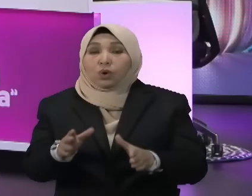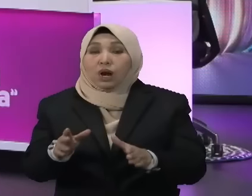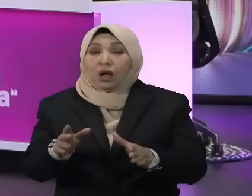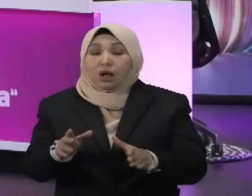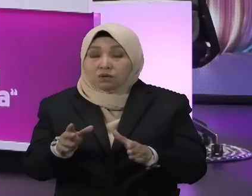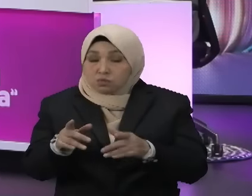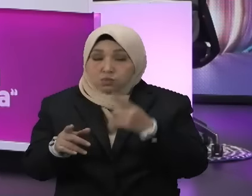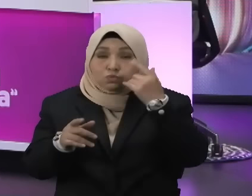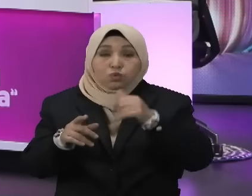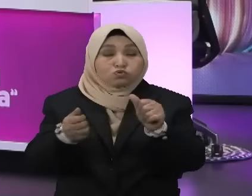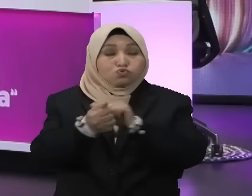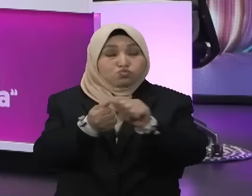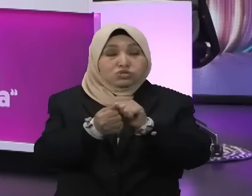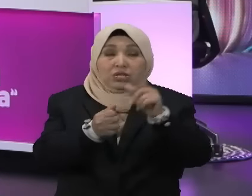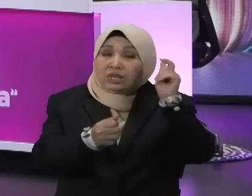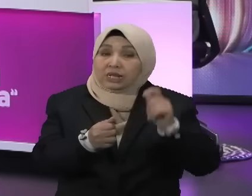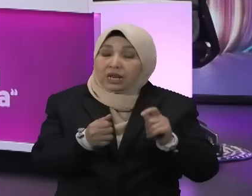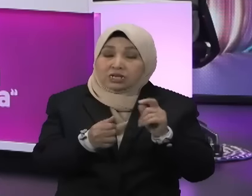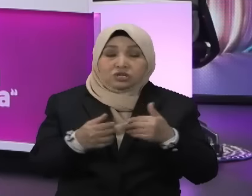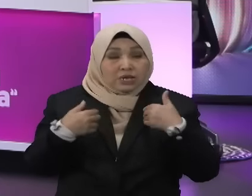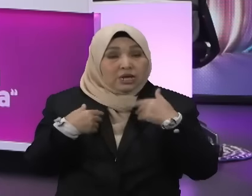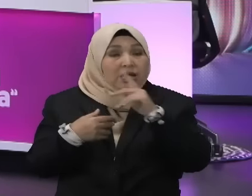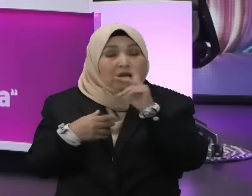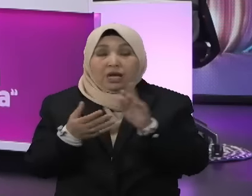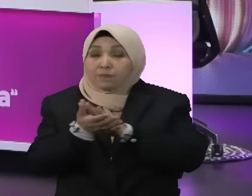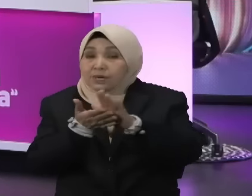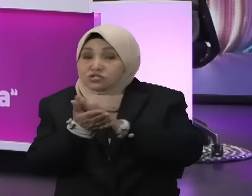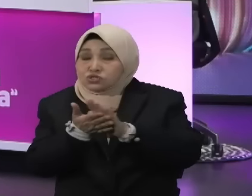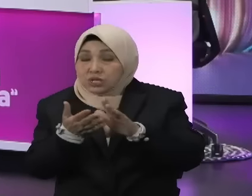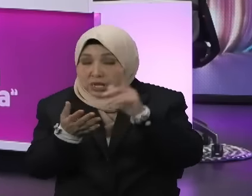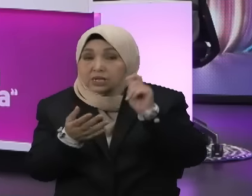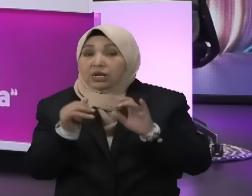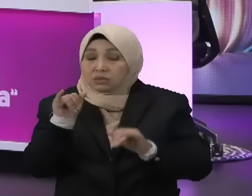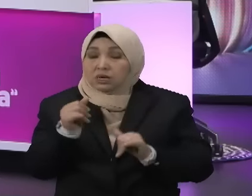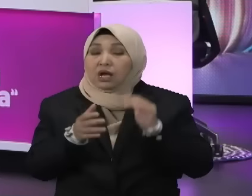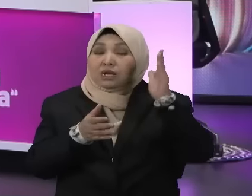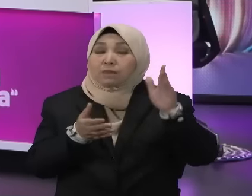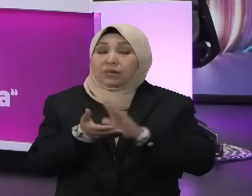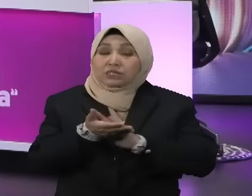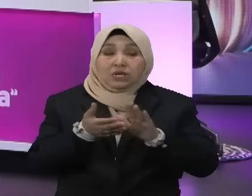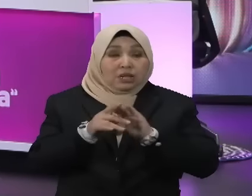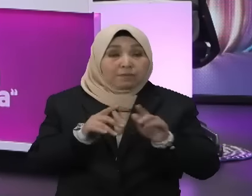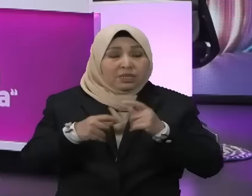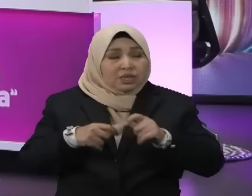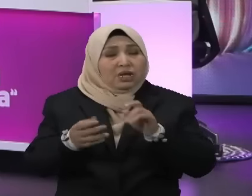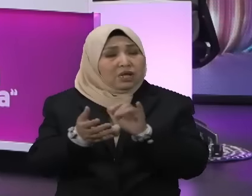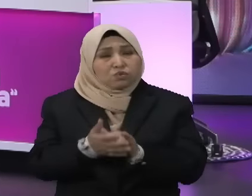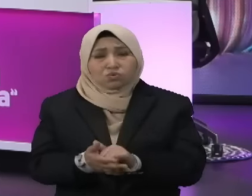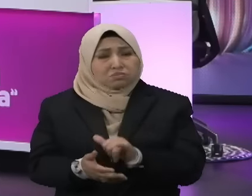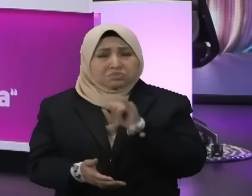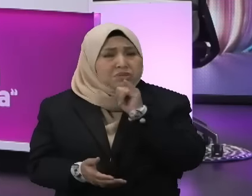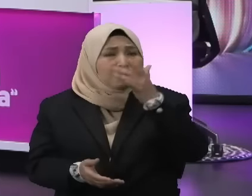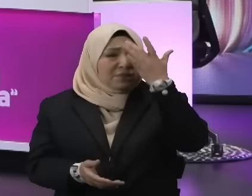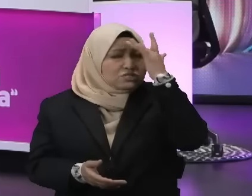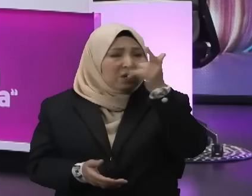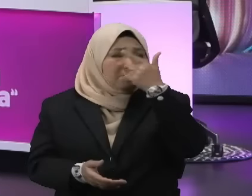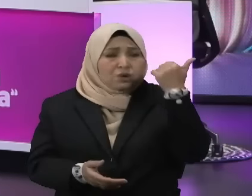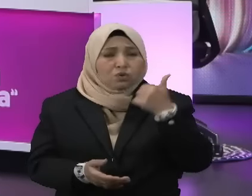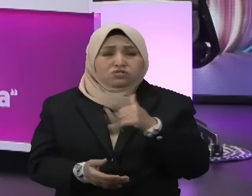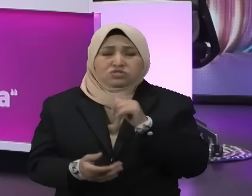cuci tandas. Adakah akan bersih tandas itu? Ya, akan bersih. Tapi tindakan itu tidak bijak kerana